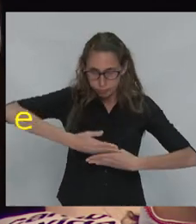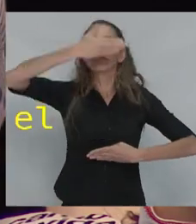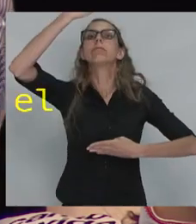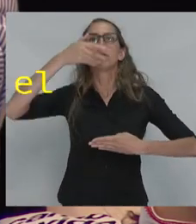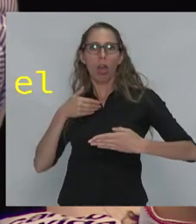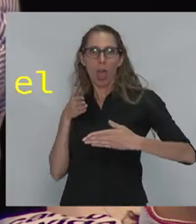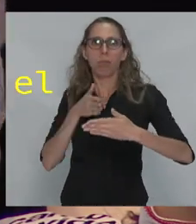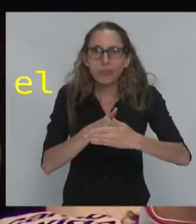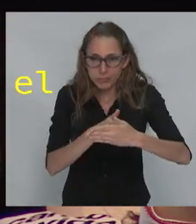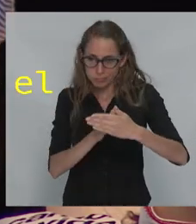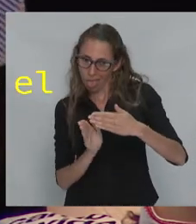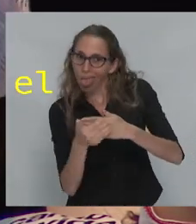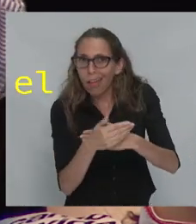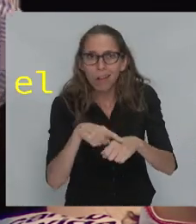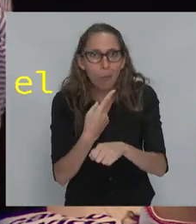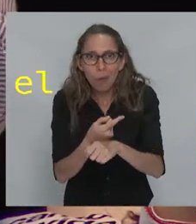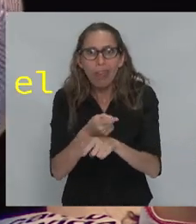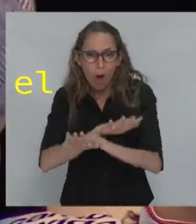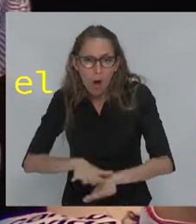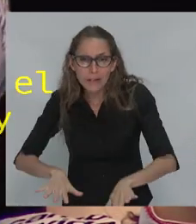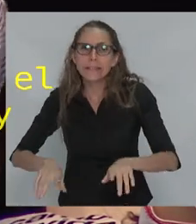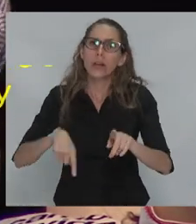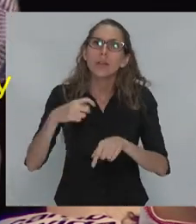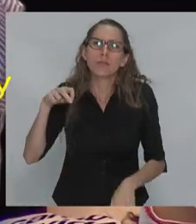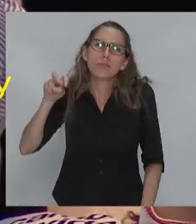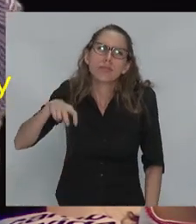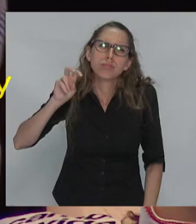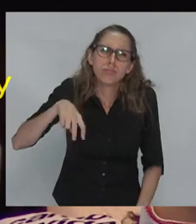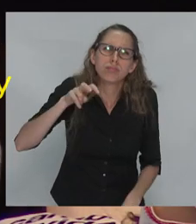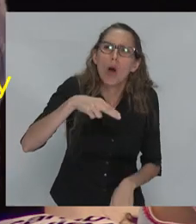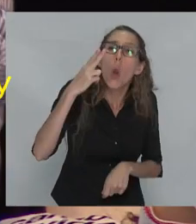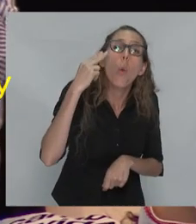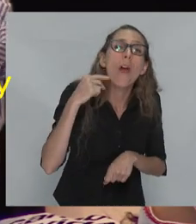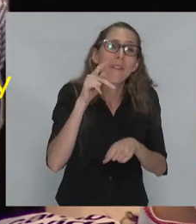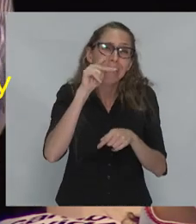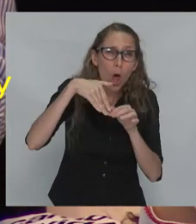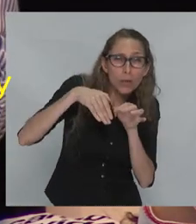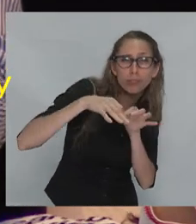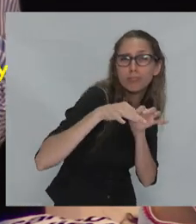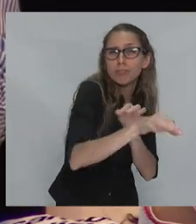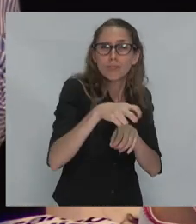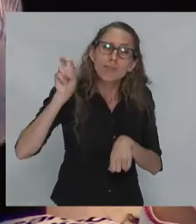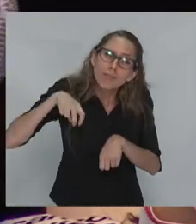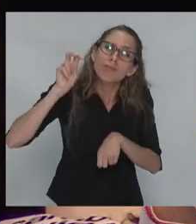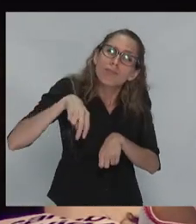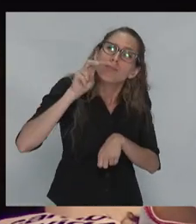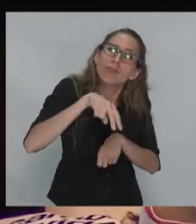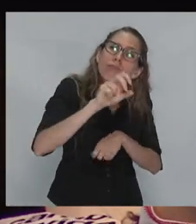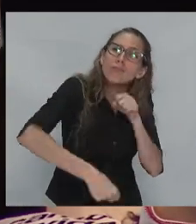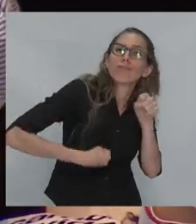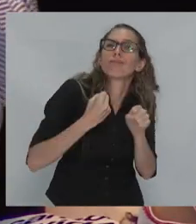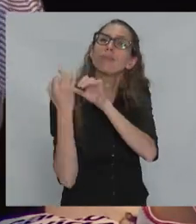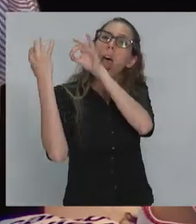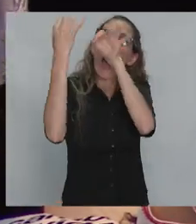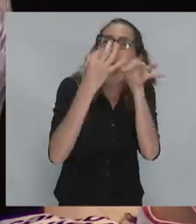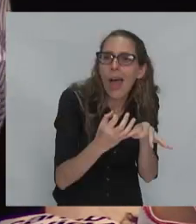9 kilomètres à pied pour arriver à leur classe et 9 kilomètres à pied pour revenir à la maison. Si vous êtes